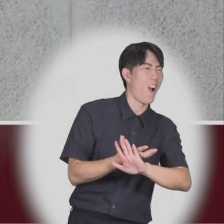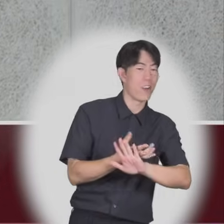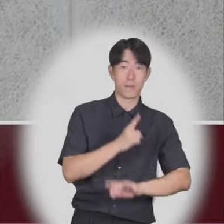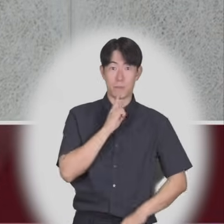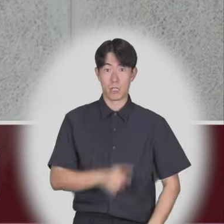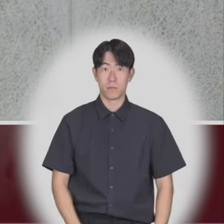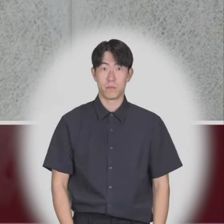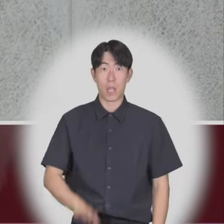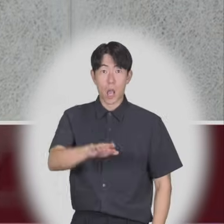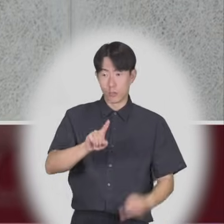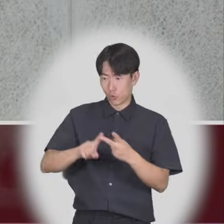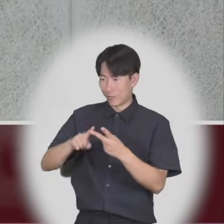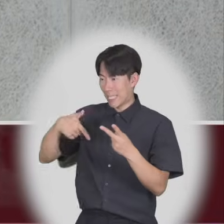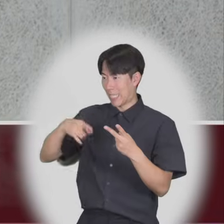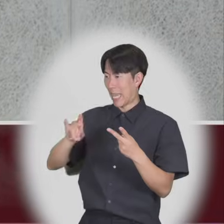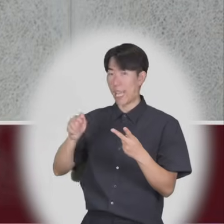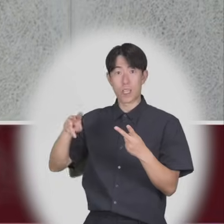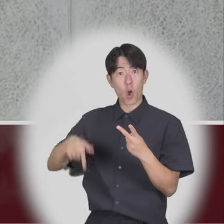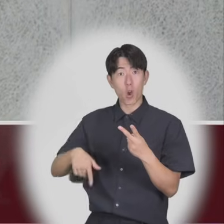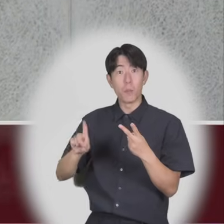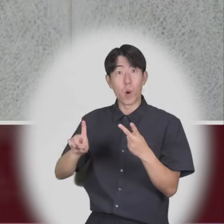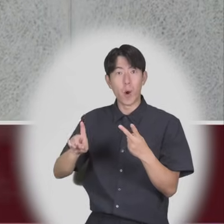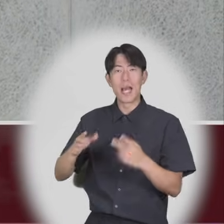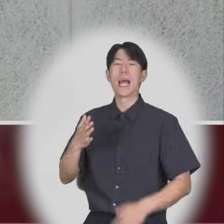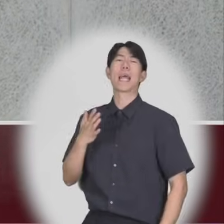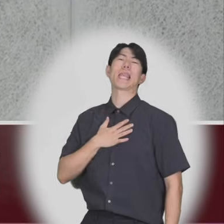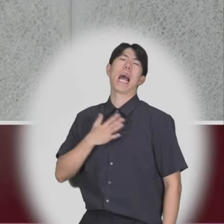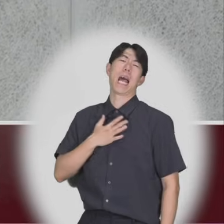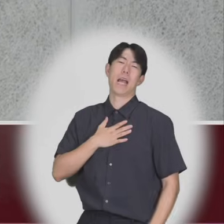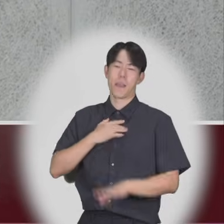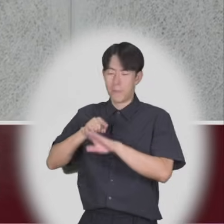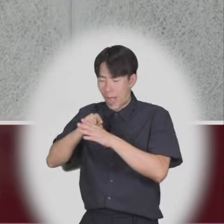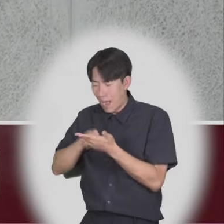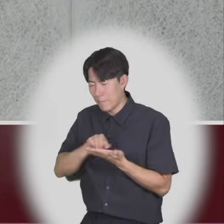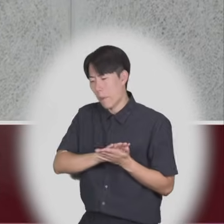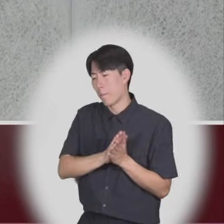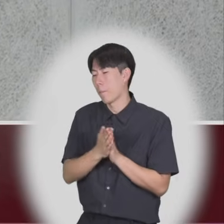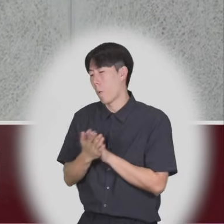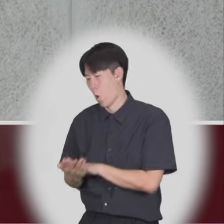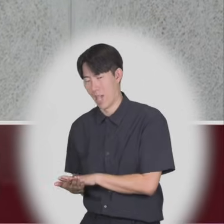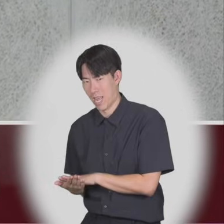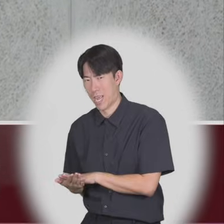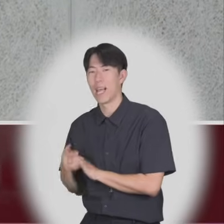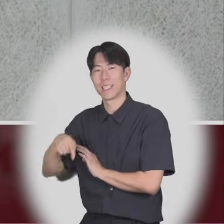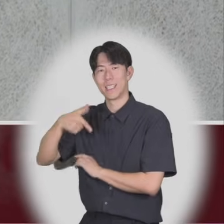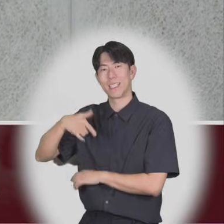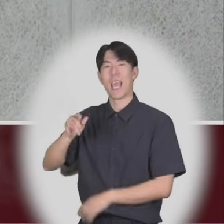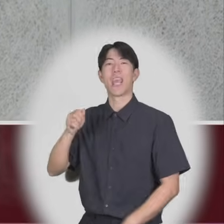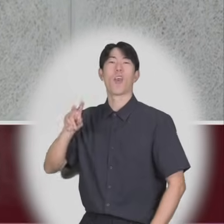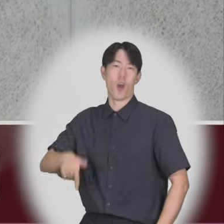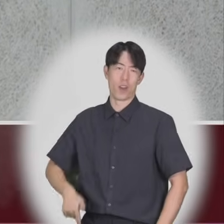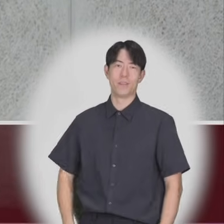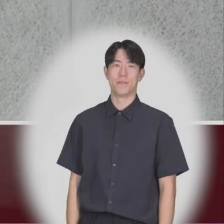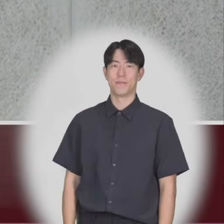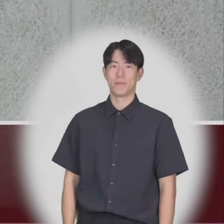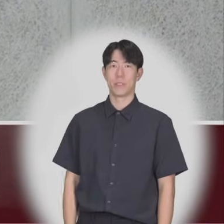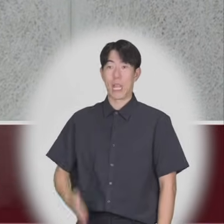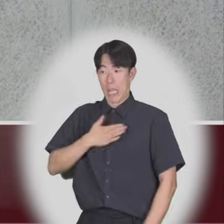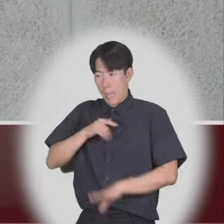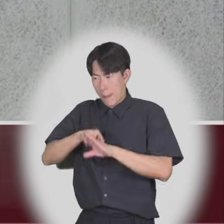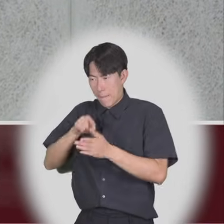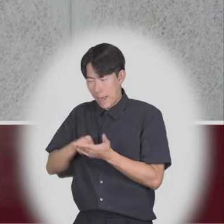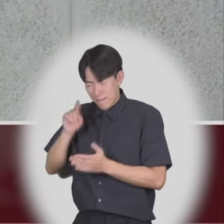개혁은 뭡니까? 내 마음이 변하는 것이 개혁입니다. 내 마음 상태가 변하는